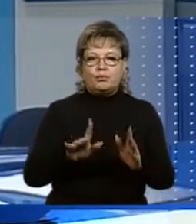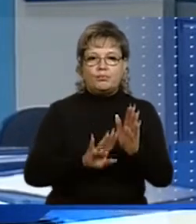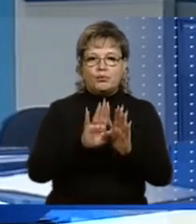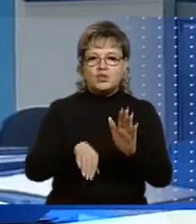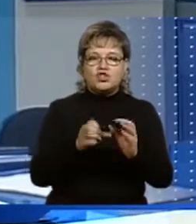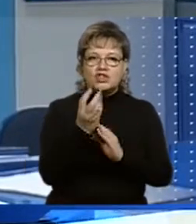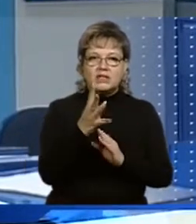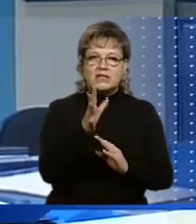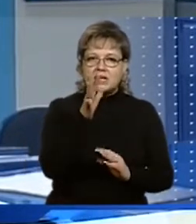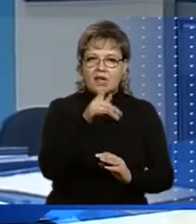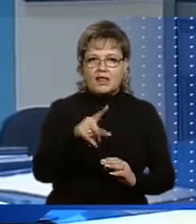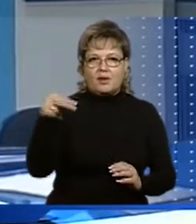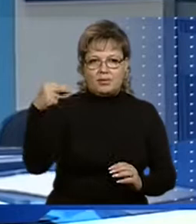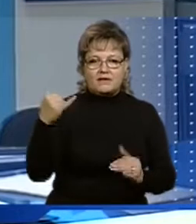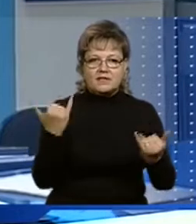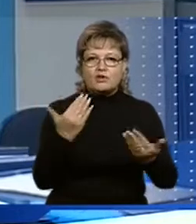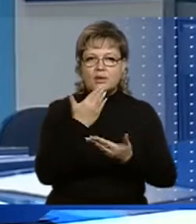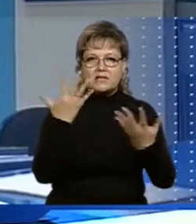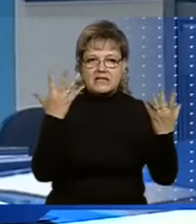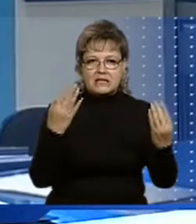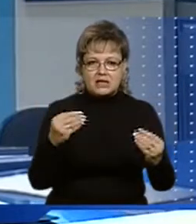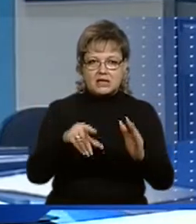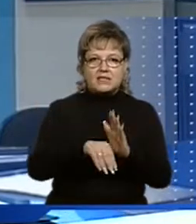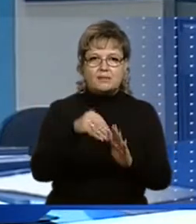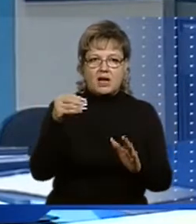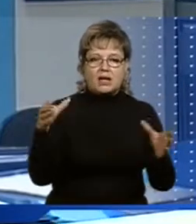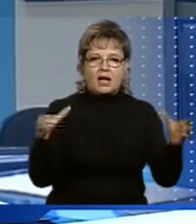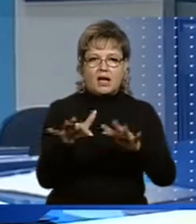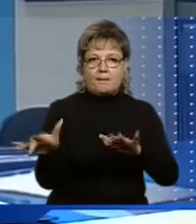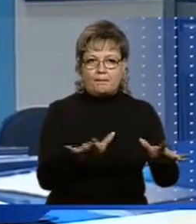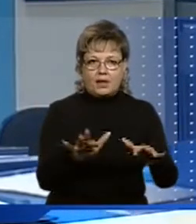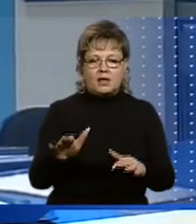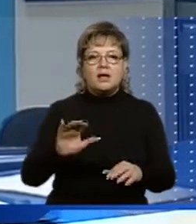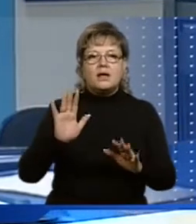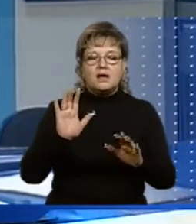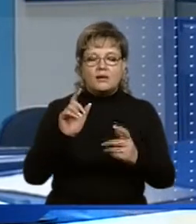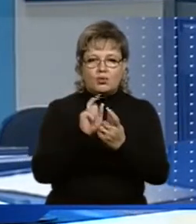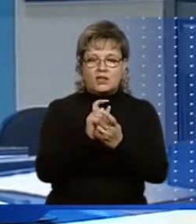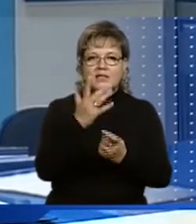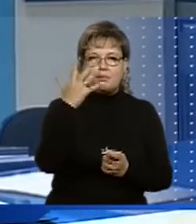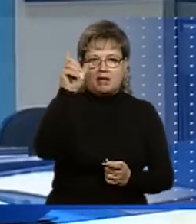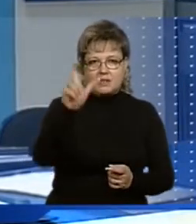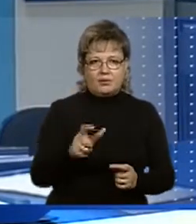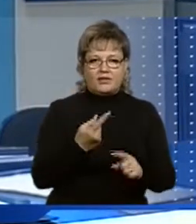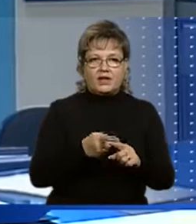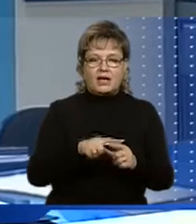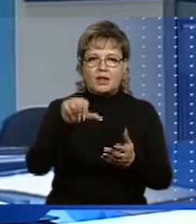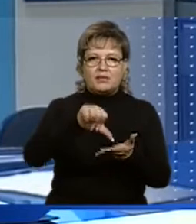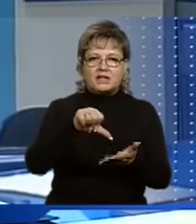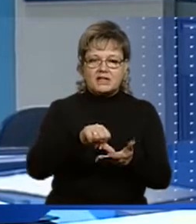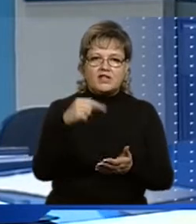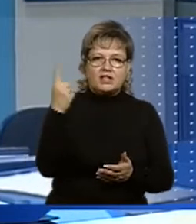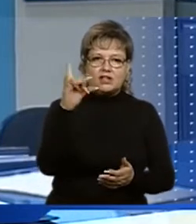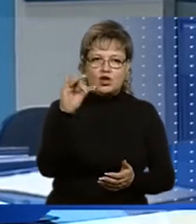после 14-летнего перерыва. Сегодня последний день избирательной кампании. За место главы региона борются 5 соперников. Это